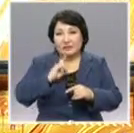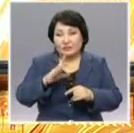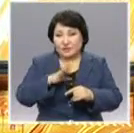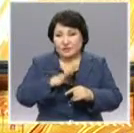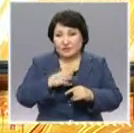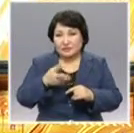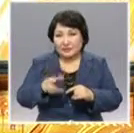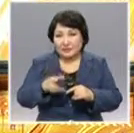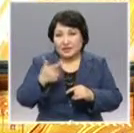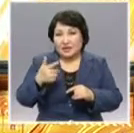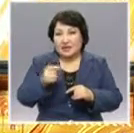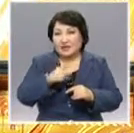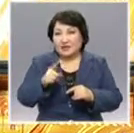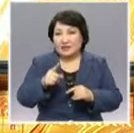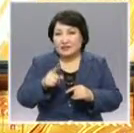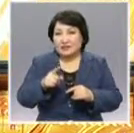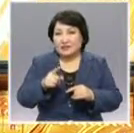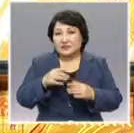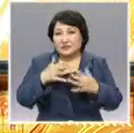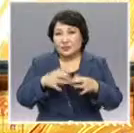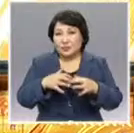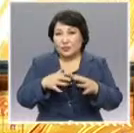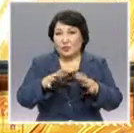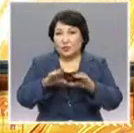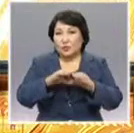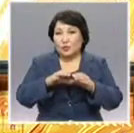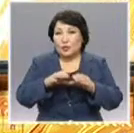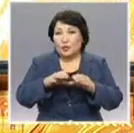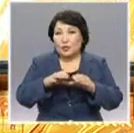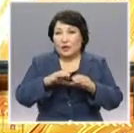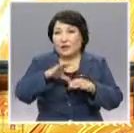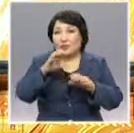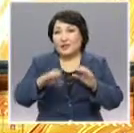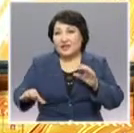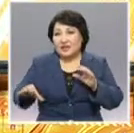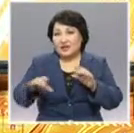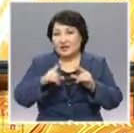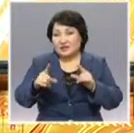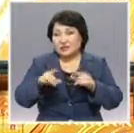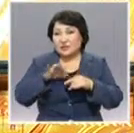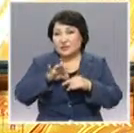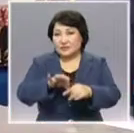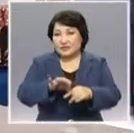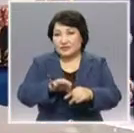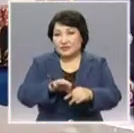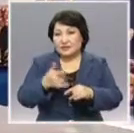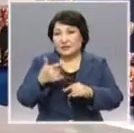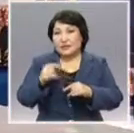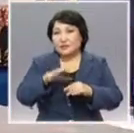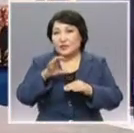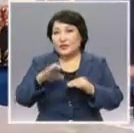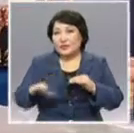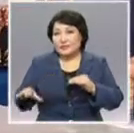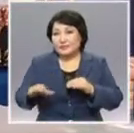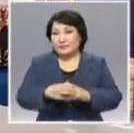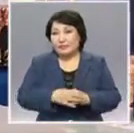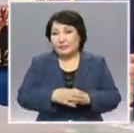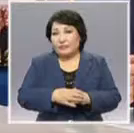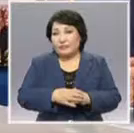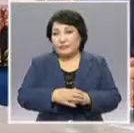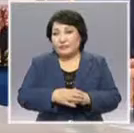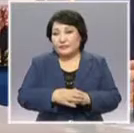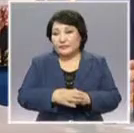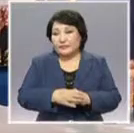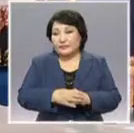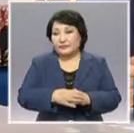Газ құбырын айтсақ, қазіргі уақытта газ ол жерде өткізілген. Қаншалықты пайыз толық па, әлде көмірмен